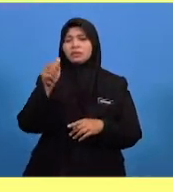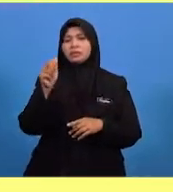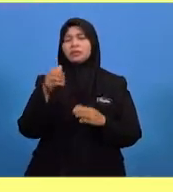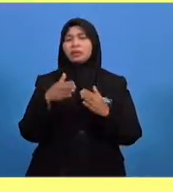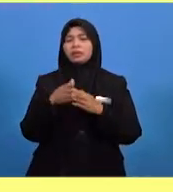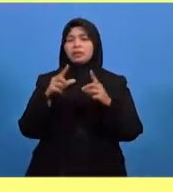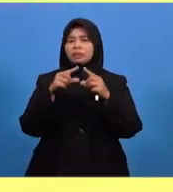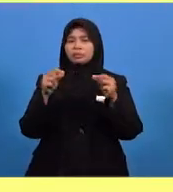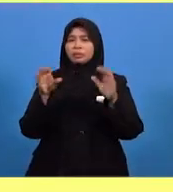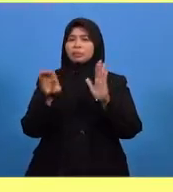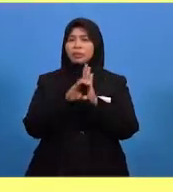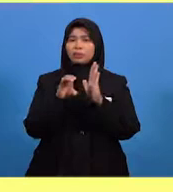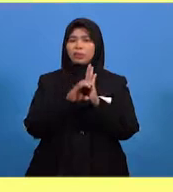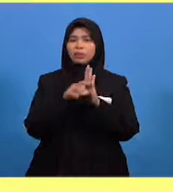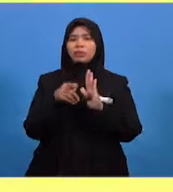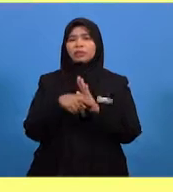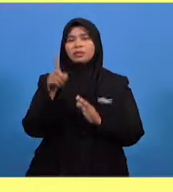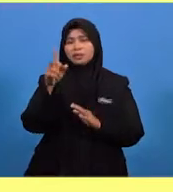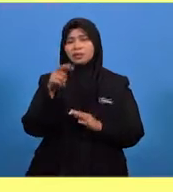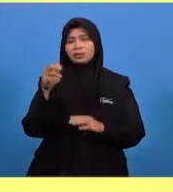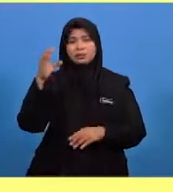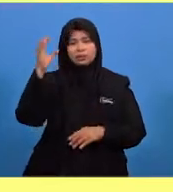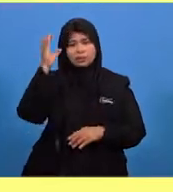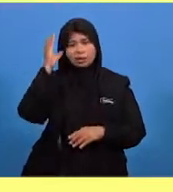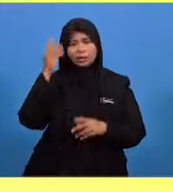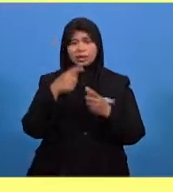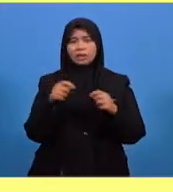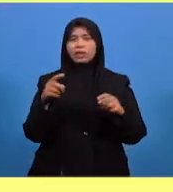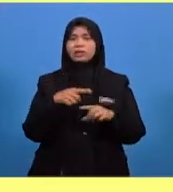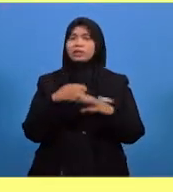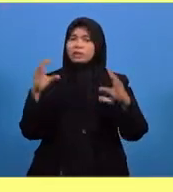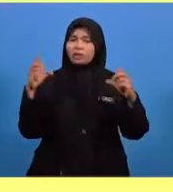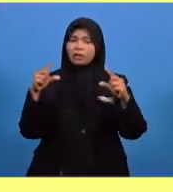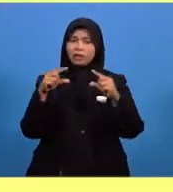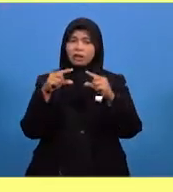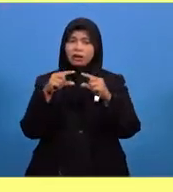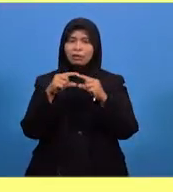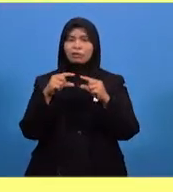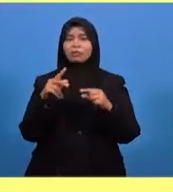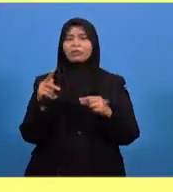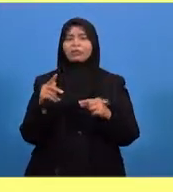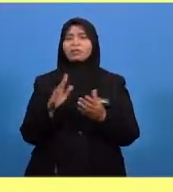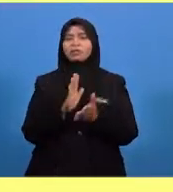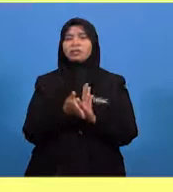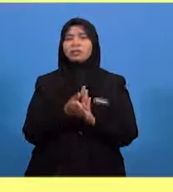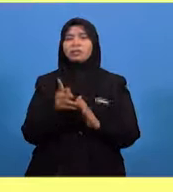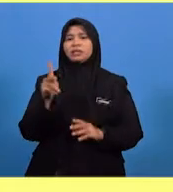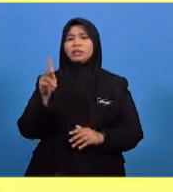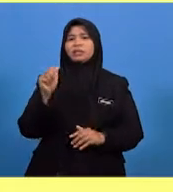contohnya persatuan sinyal telah digabungkan menjadi kaki Okay